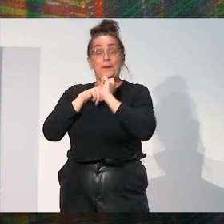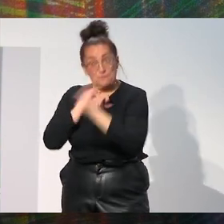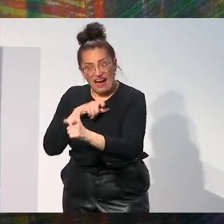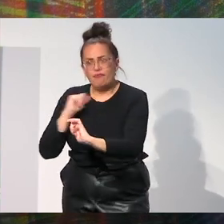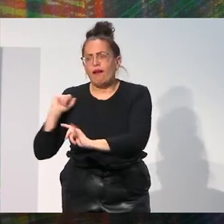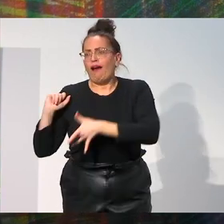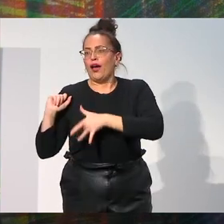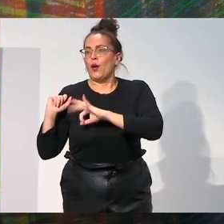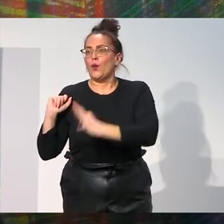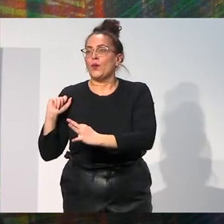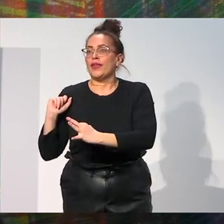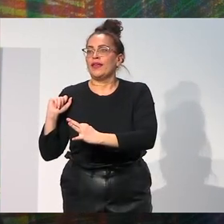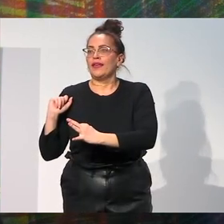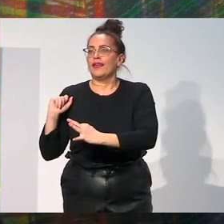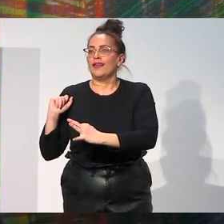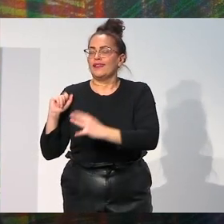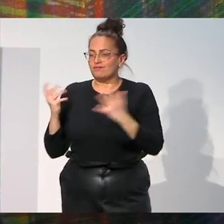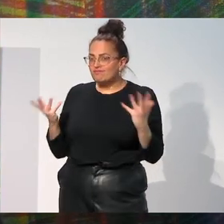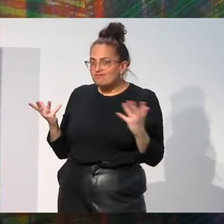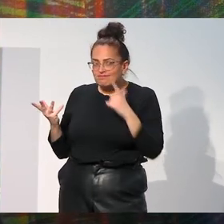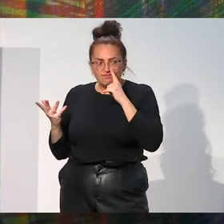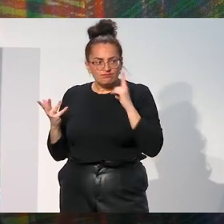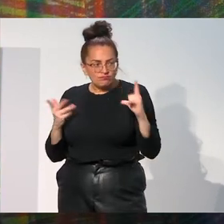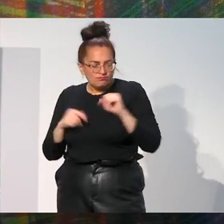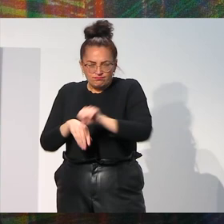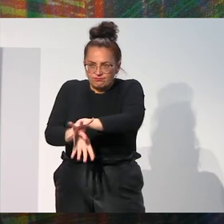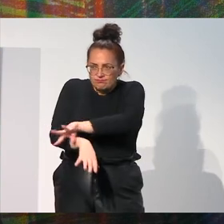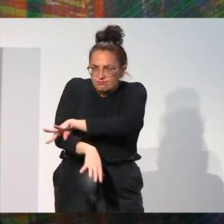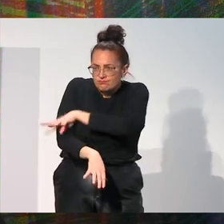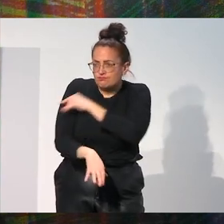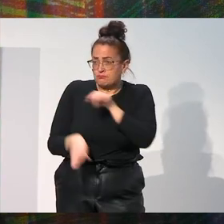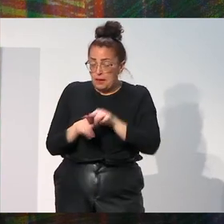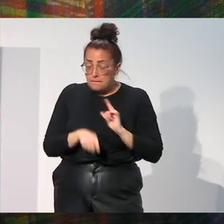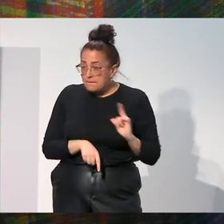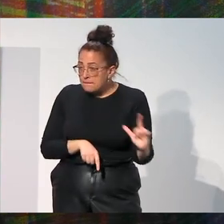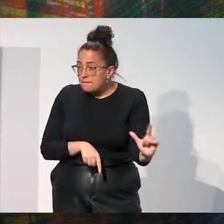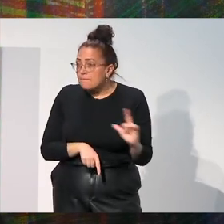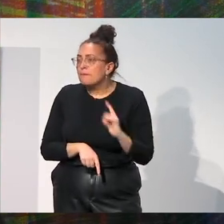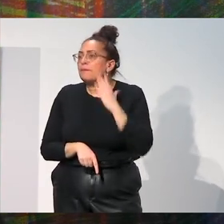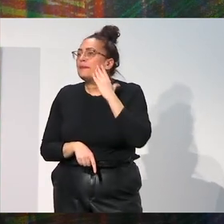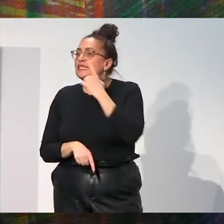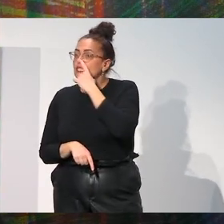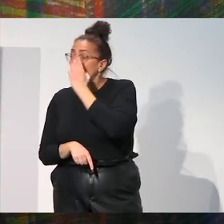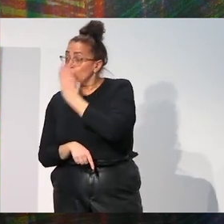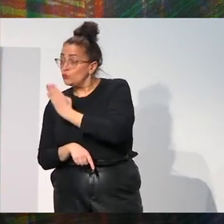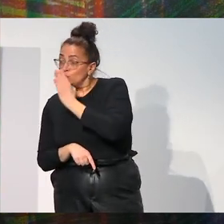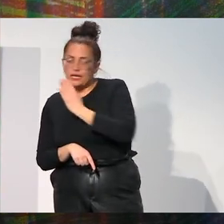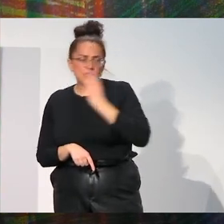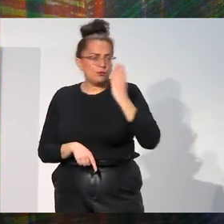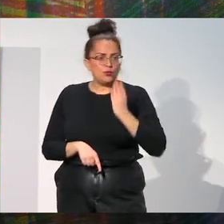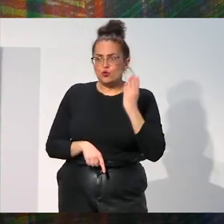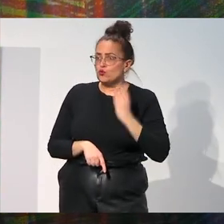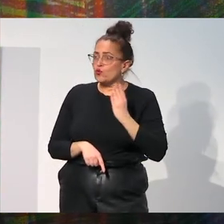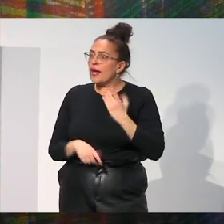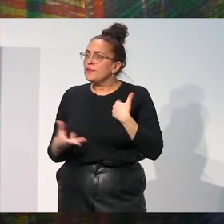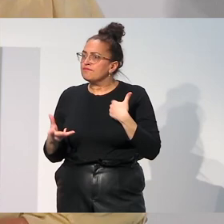l'inverse. Ils partageaient certaines sensations, ils se comprenaient dès que leurs besoins étaient en cause. L'un